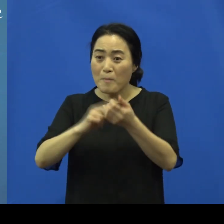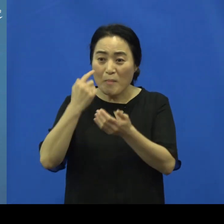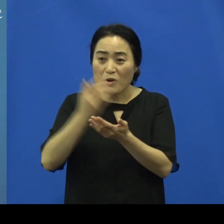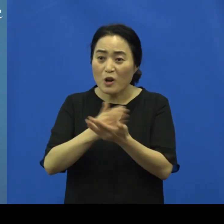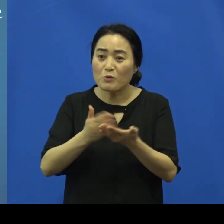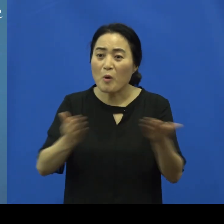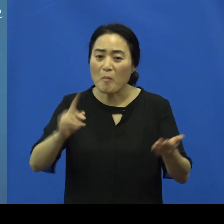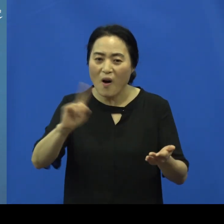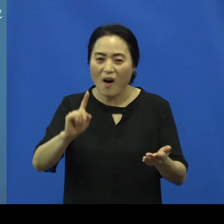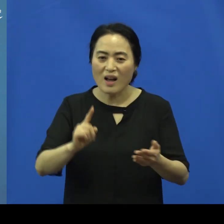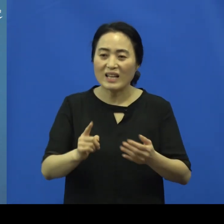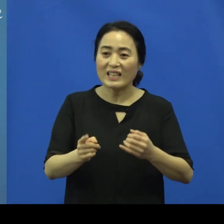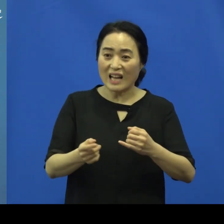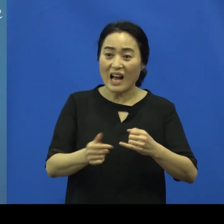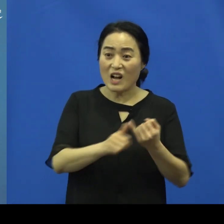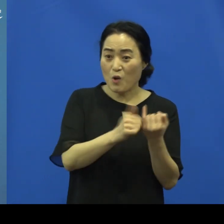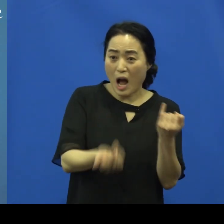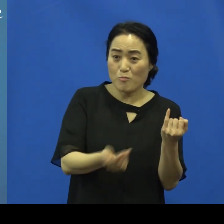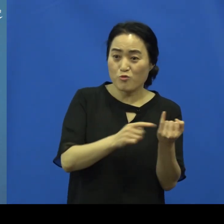소문으로 듣고 있었을 거예요.